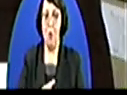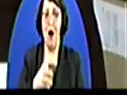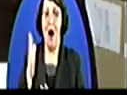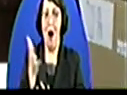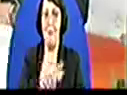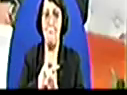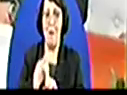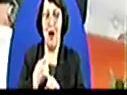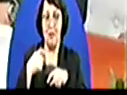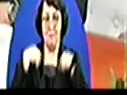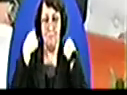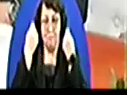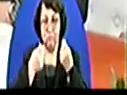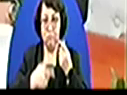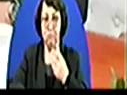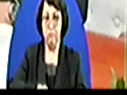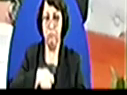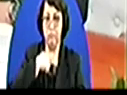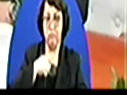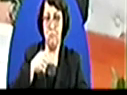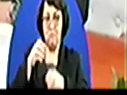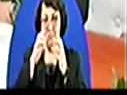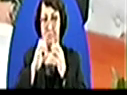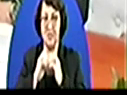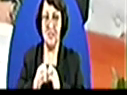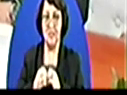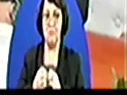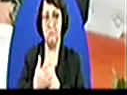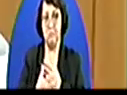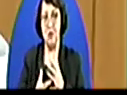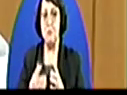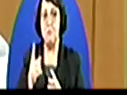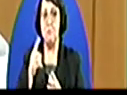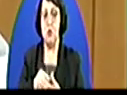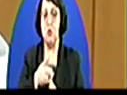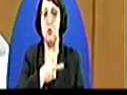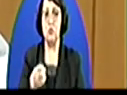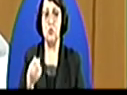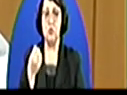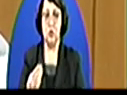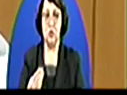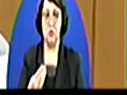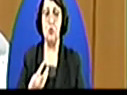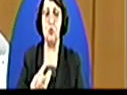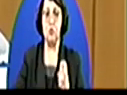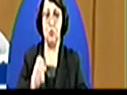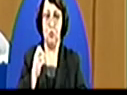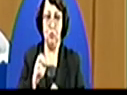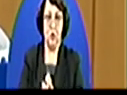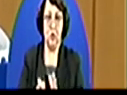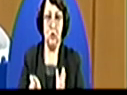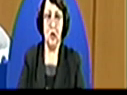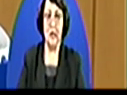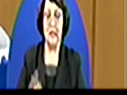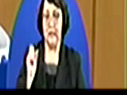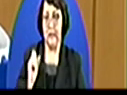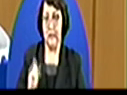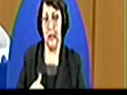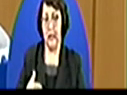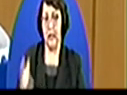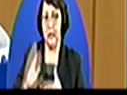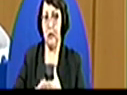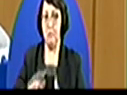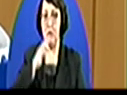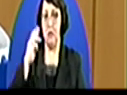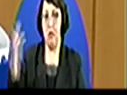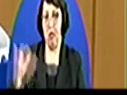өдөрт 1200 ширхэгийг үйлдвэрлэх хүчин чадалтай юм байна. Миний авсан мэдээлэл, над танилцуулсан мэдээлэлээр бол